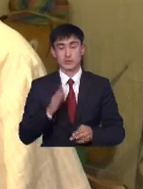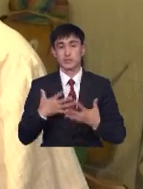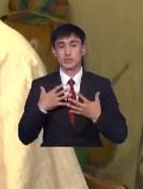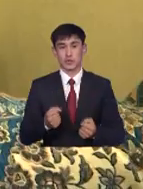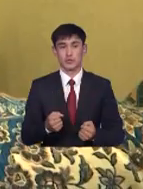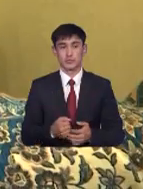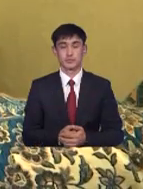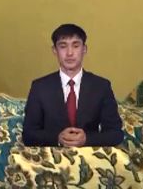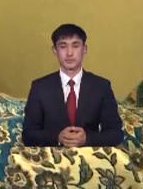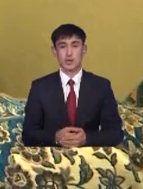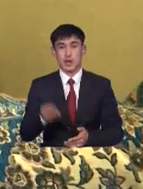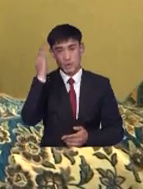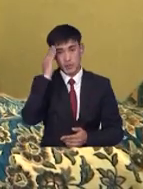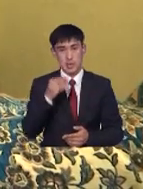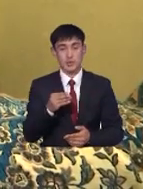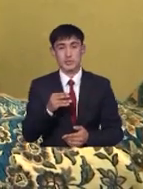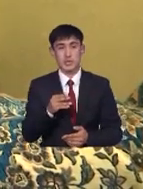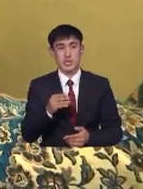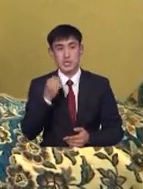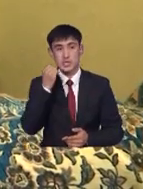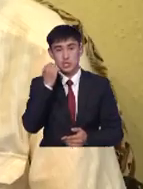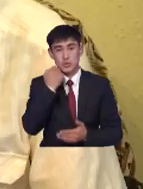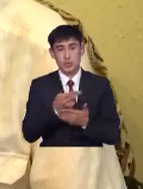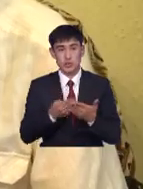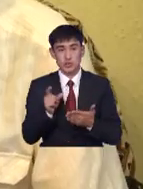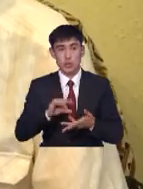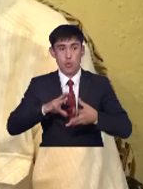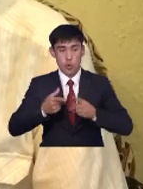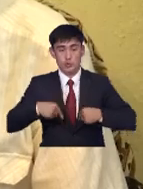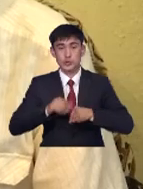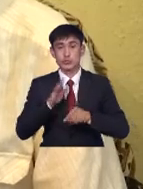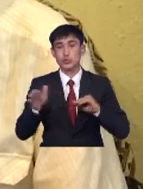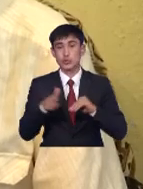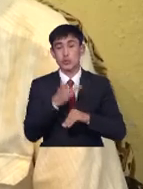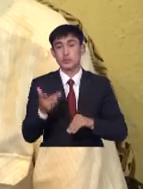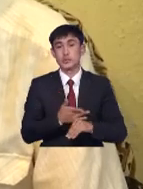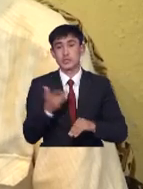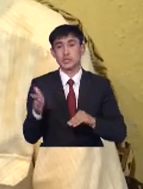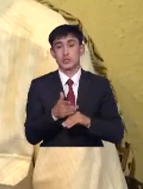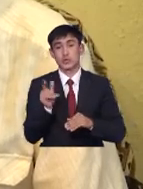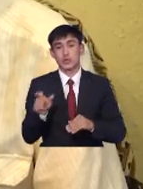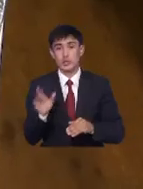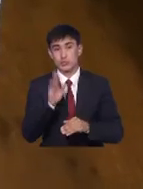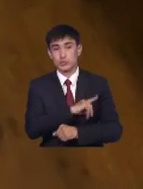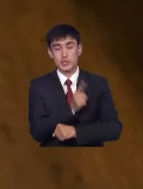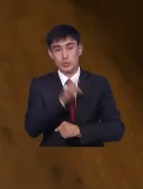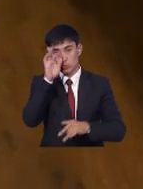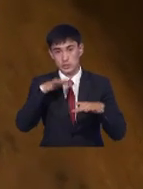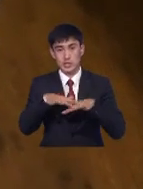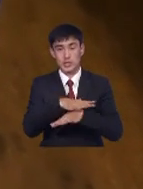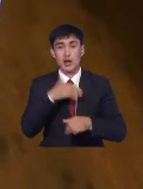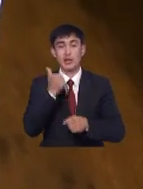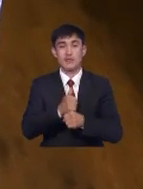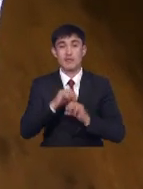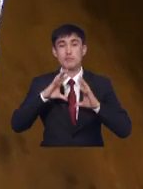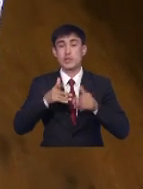здоровым по мнению седо Власова художника чем больше в обществе будет добрых и милосердны людей тем сильнее станет страна Ведь главное в